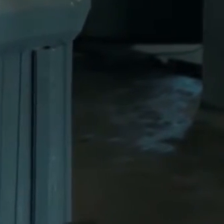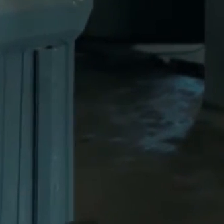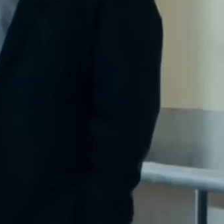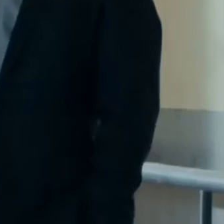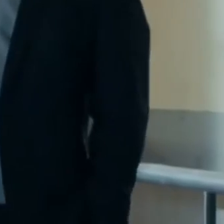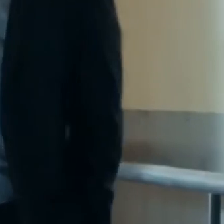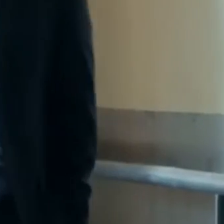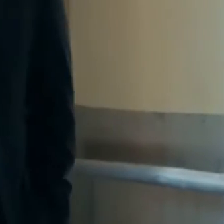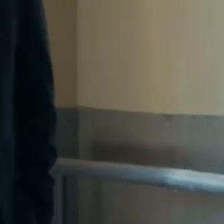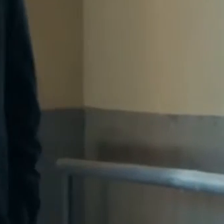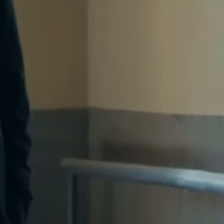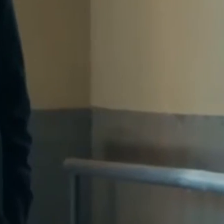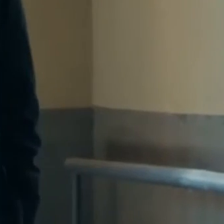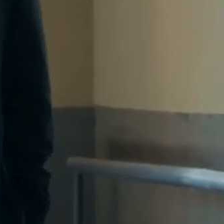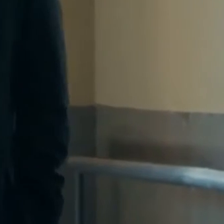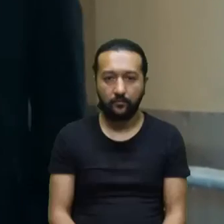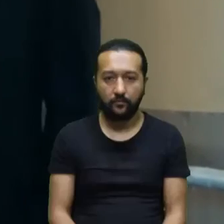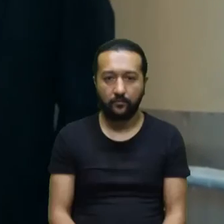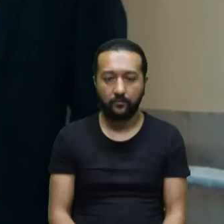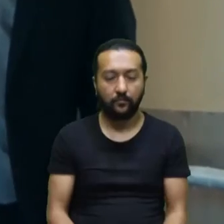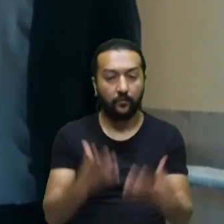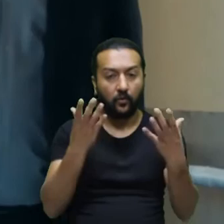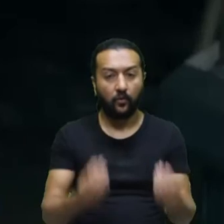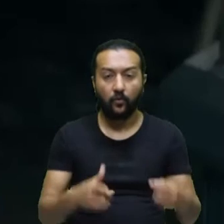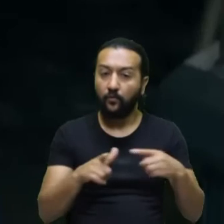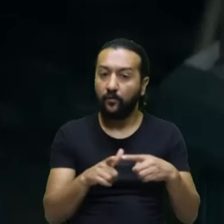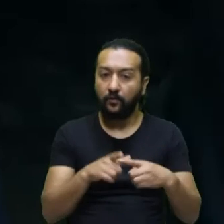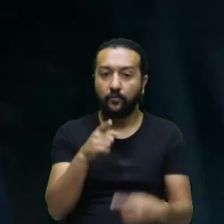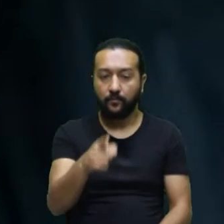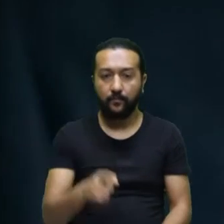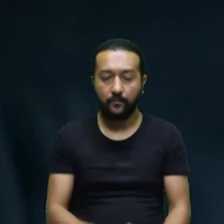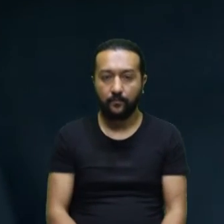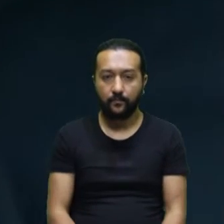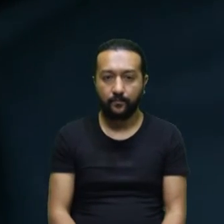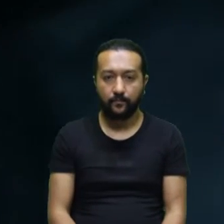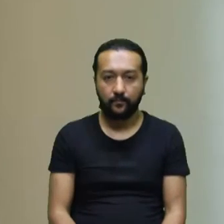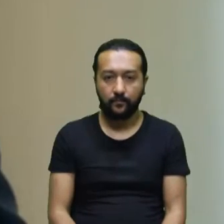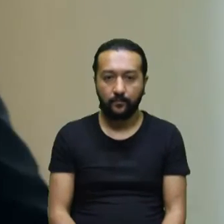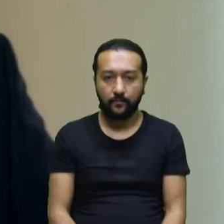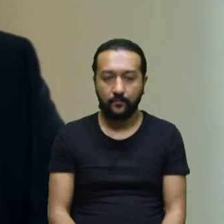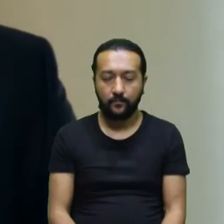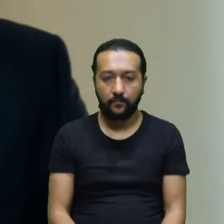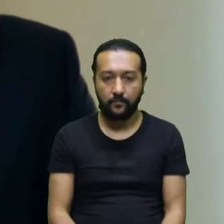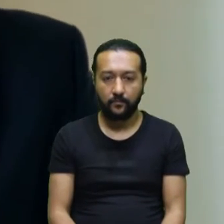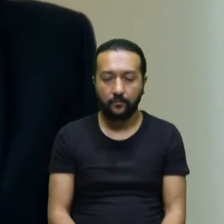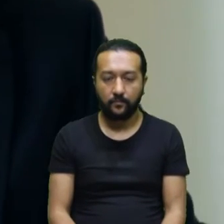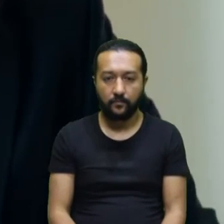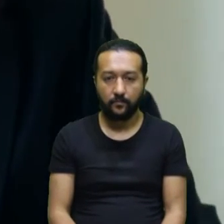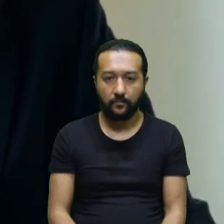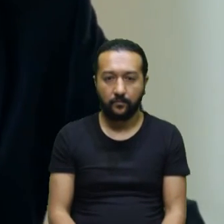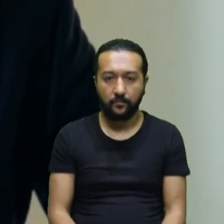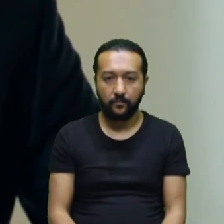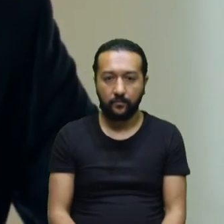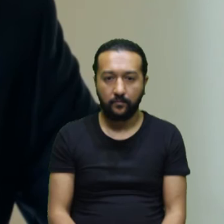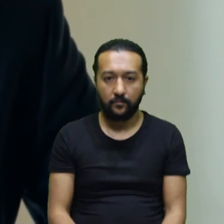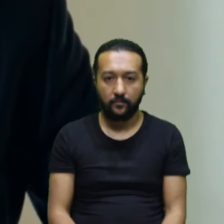Ariel gözlerini ayırmadan usul usul yaklaştı. Ne oldu Faruk? Platformun yanını çevreleyen korkuluklara abandı.